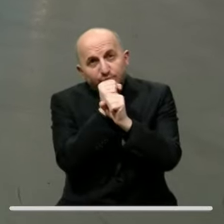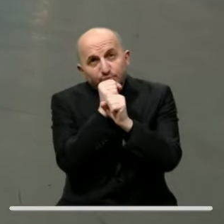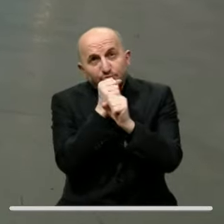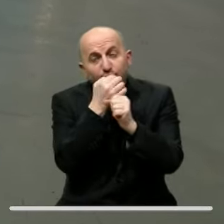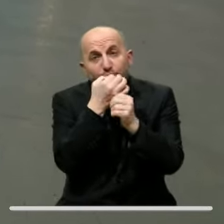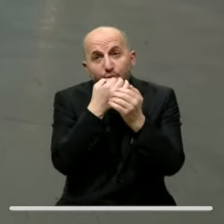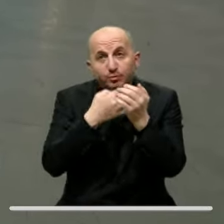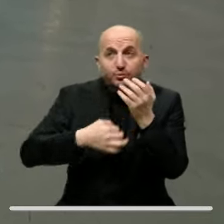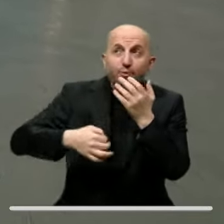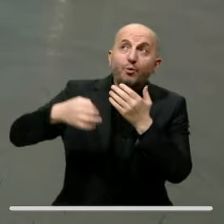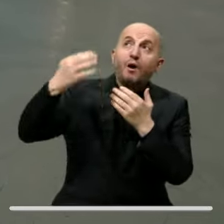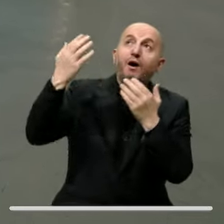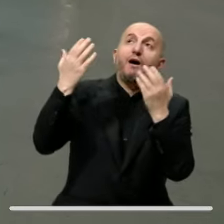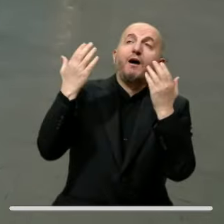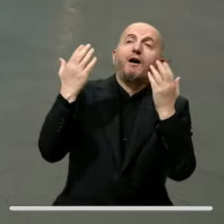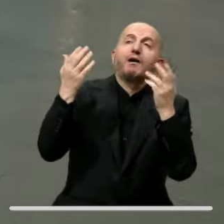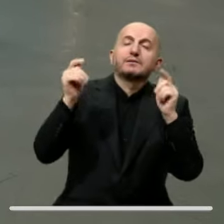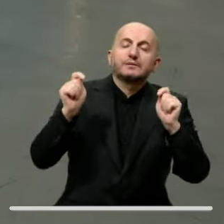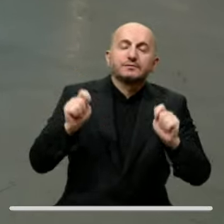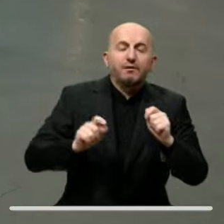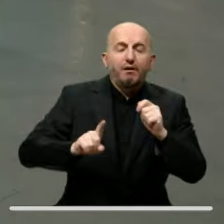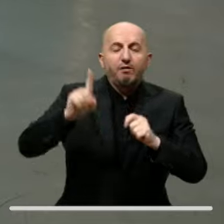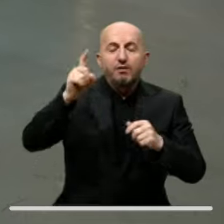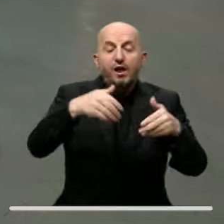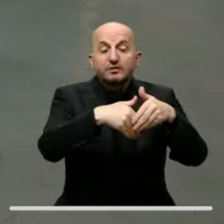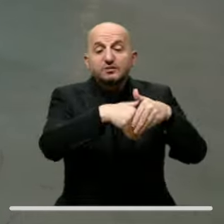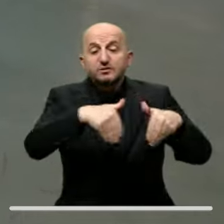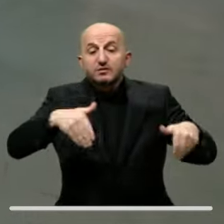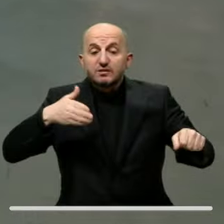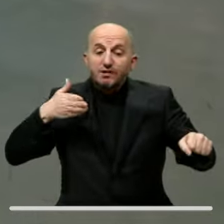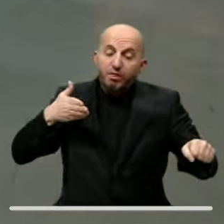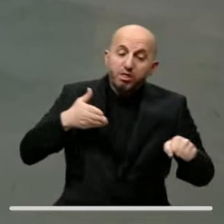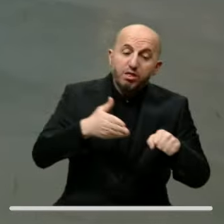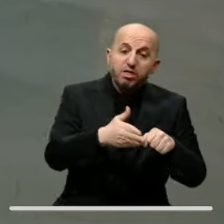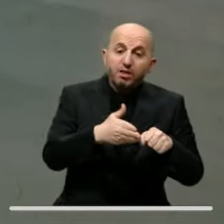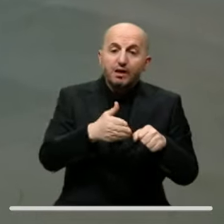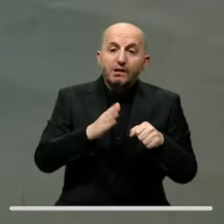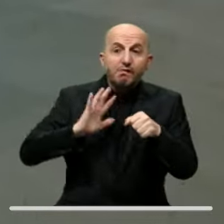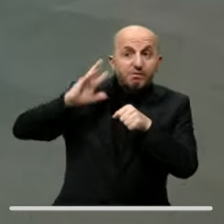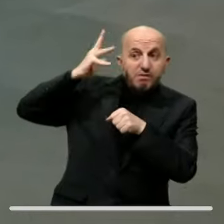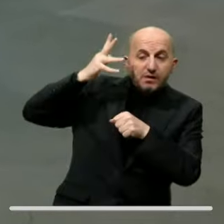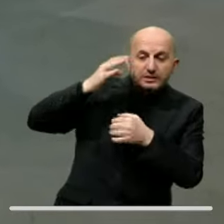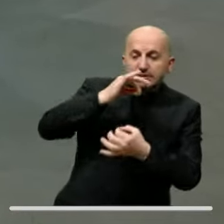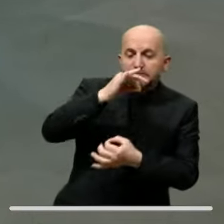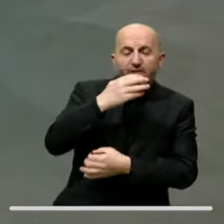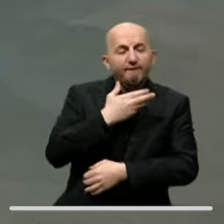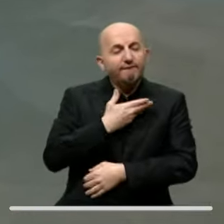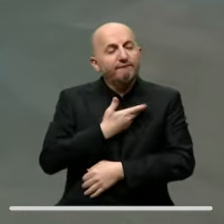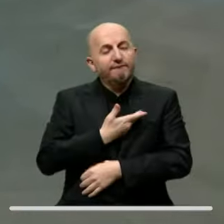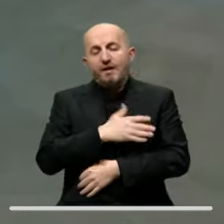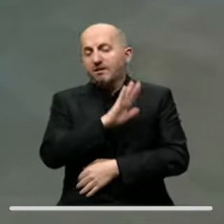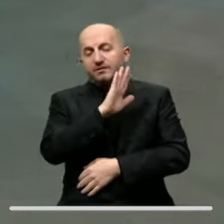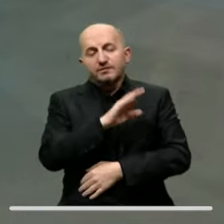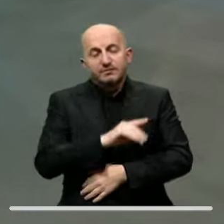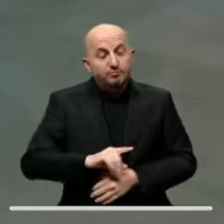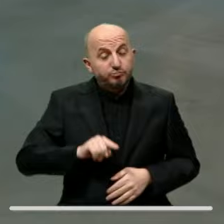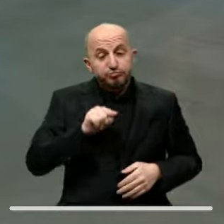dua edin. Allah haddi aşanları sevmez. Şimdi bu ayeti kerime